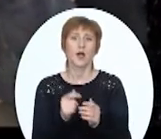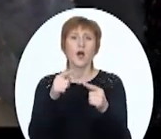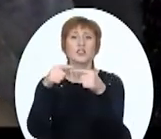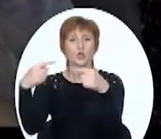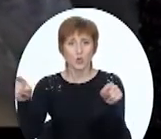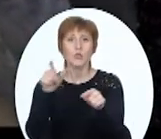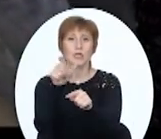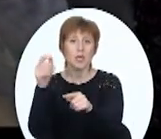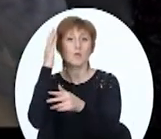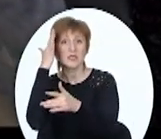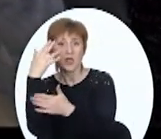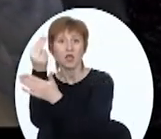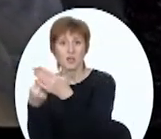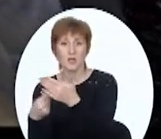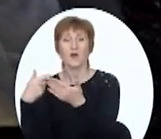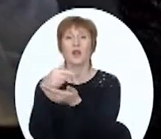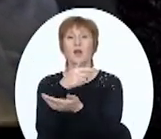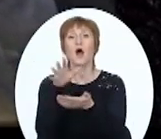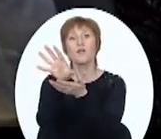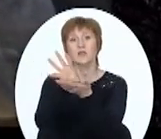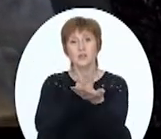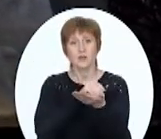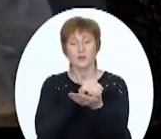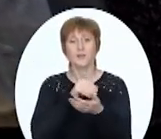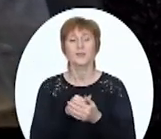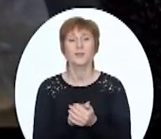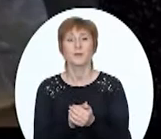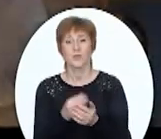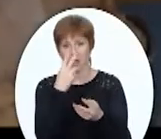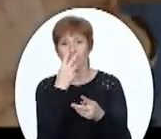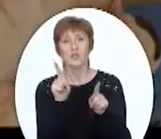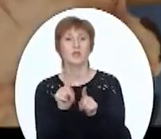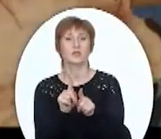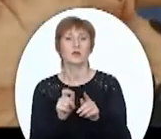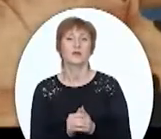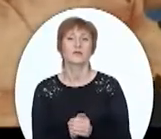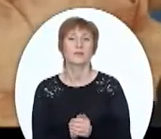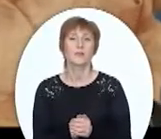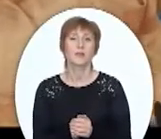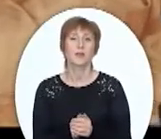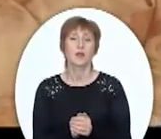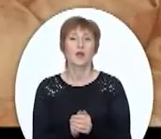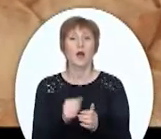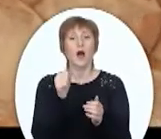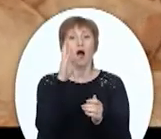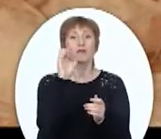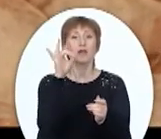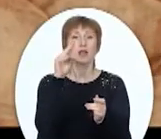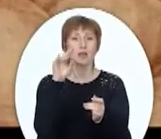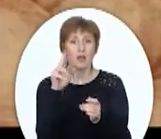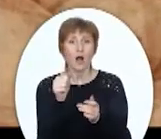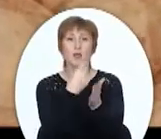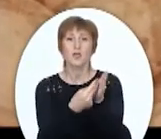Это другие представили, нарисовали, и вы видите тоже так. А